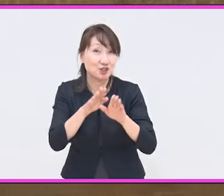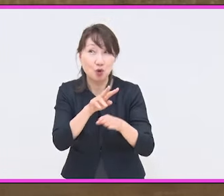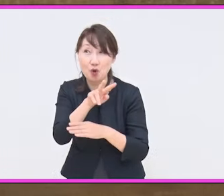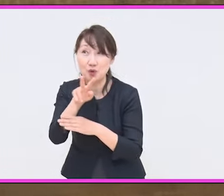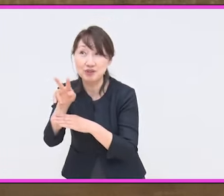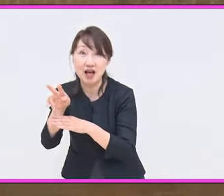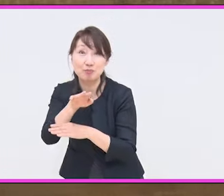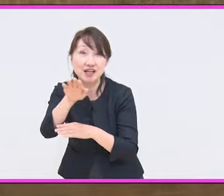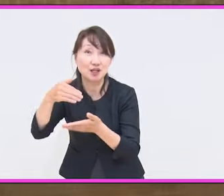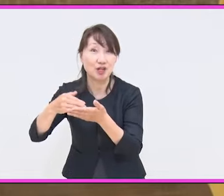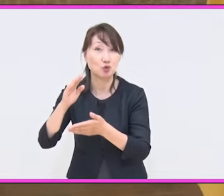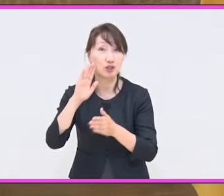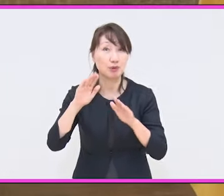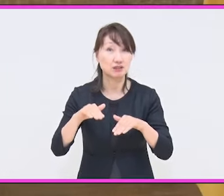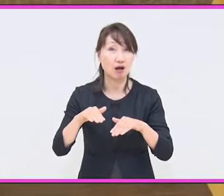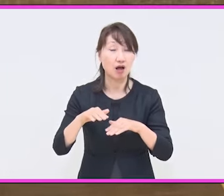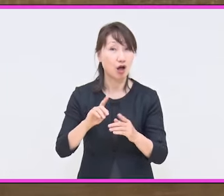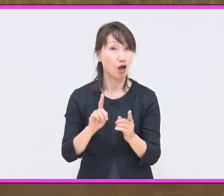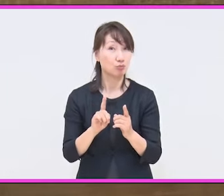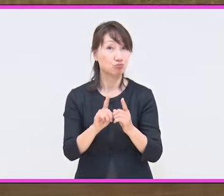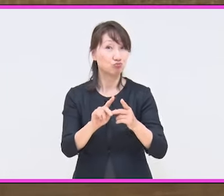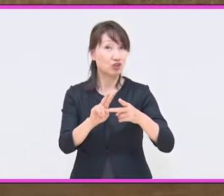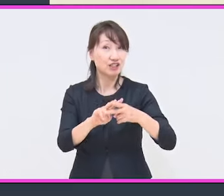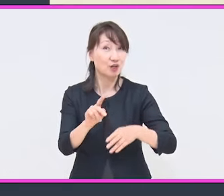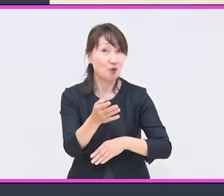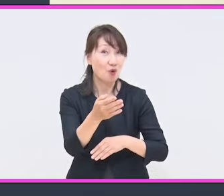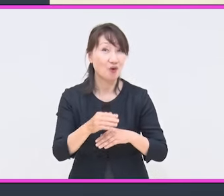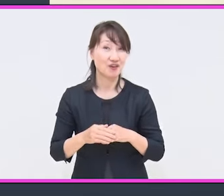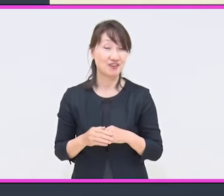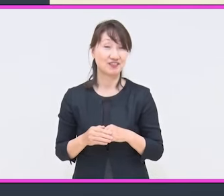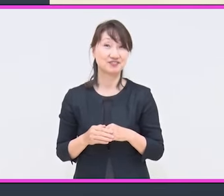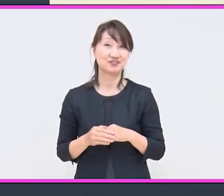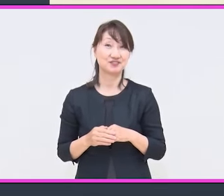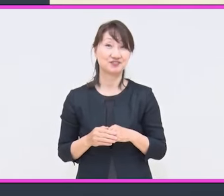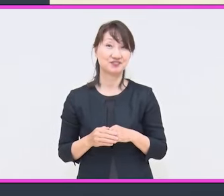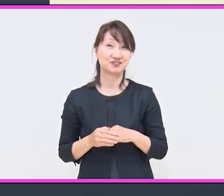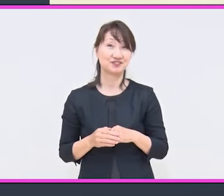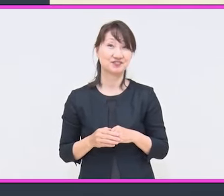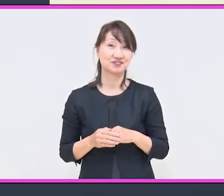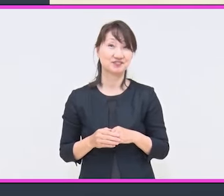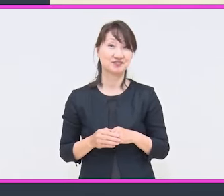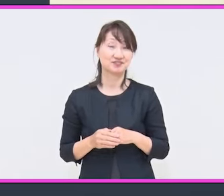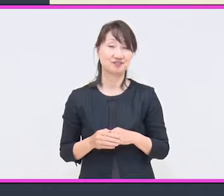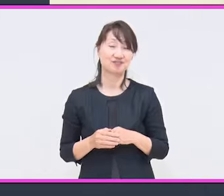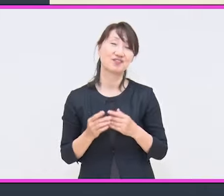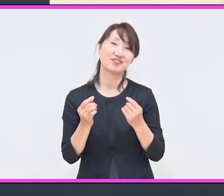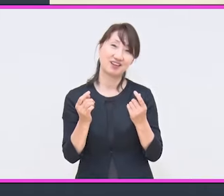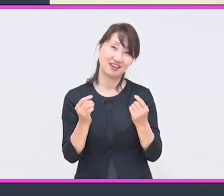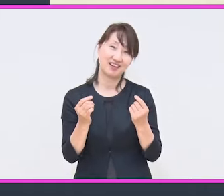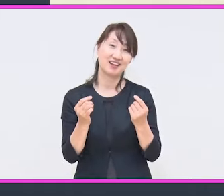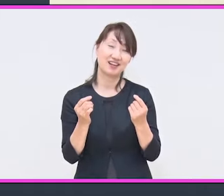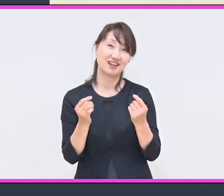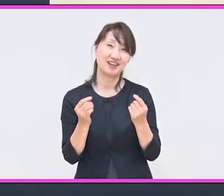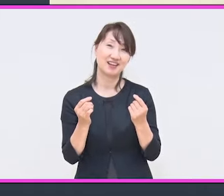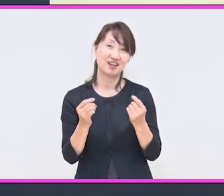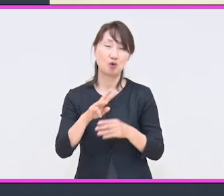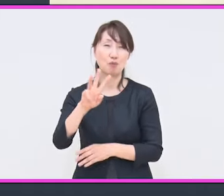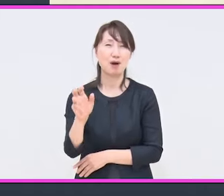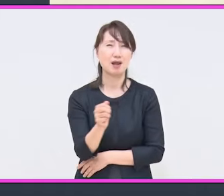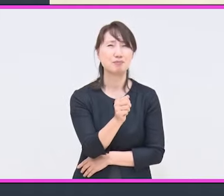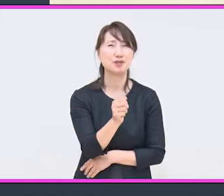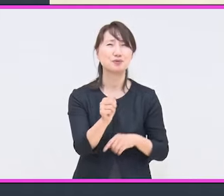ましたけれども、まず向井さんいかがでした？ いやーちょっと本当にね、このパラリンピックという